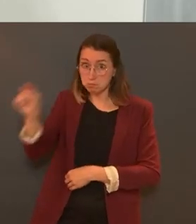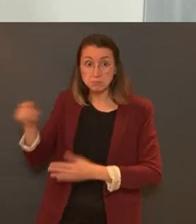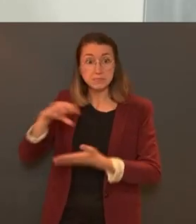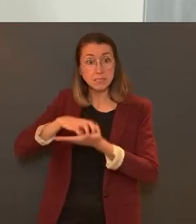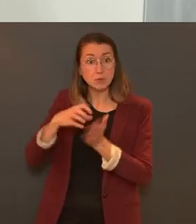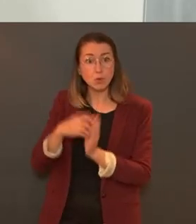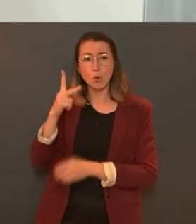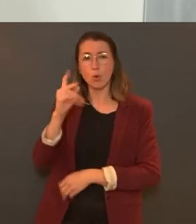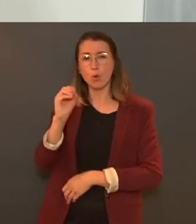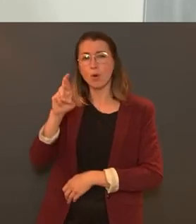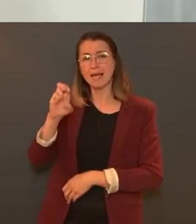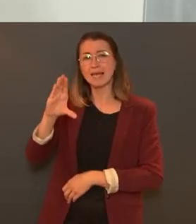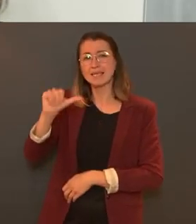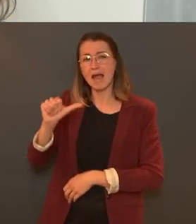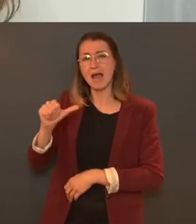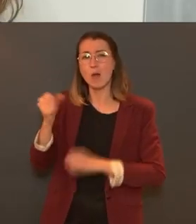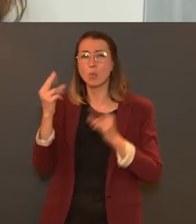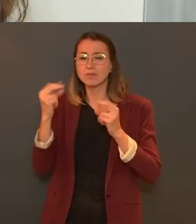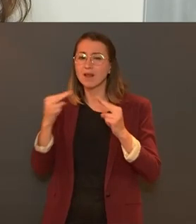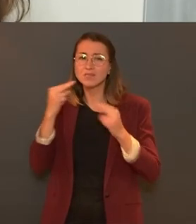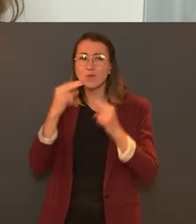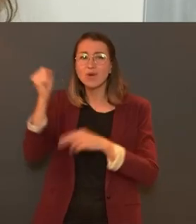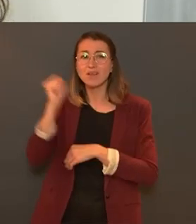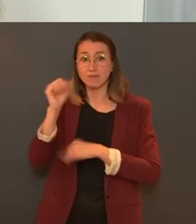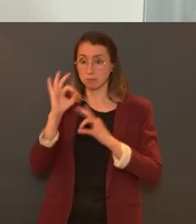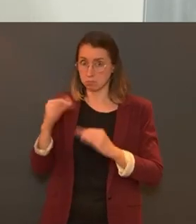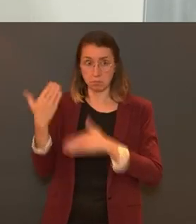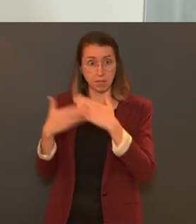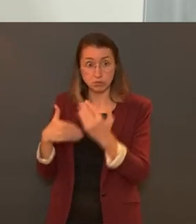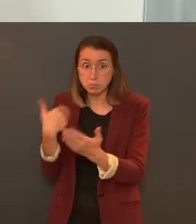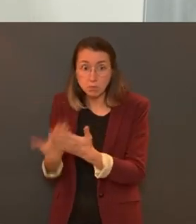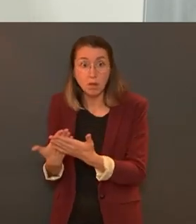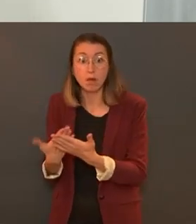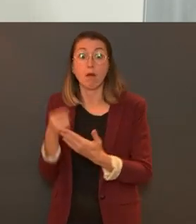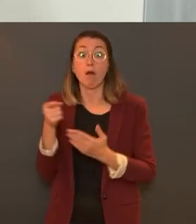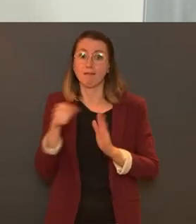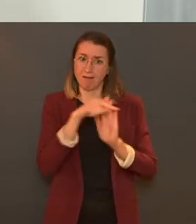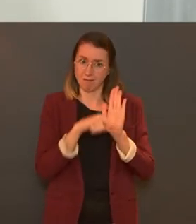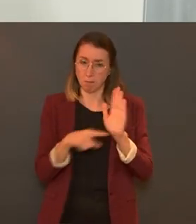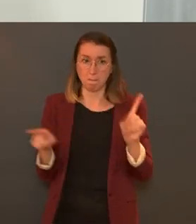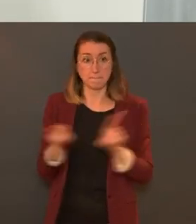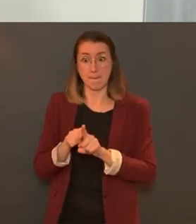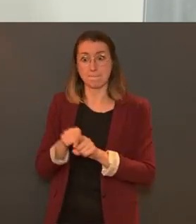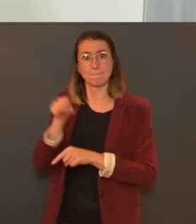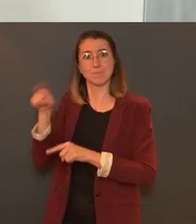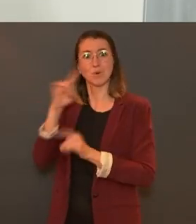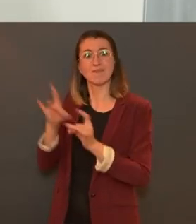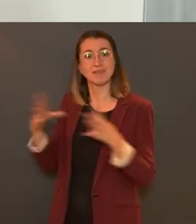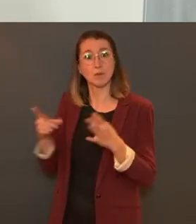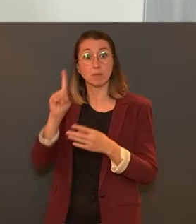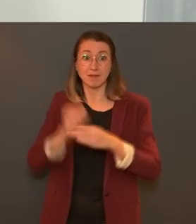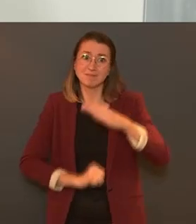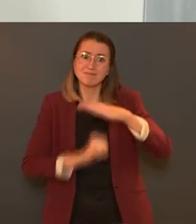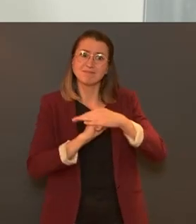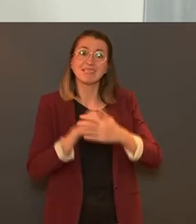mêmes règles. Par contre, on garde un maximum de 10, par exemple, pour un dîner que vous faites chez vous, ou